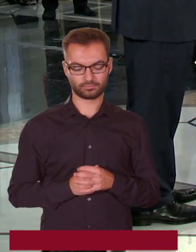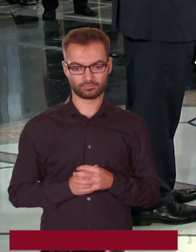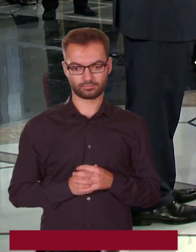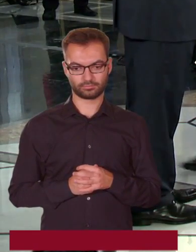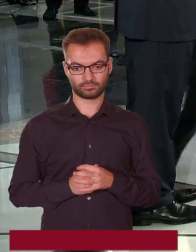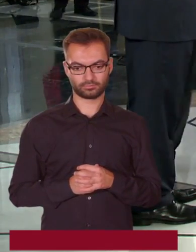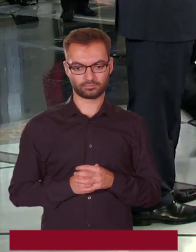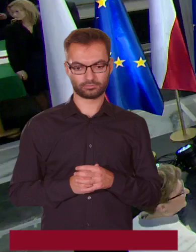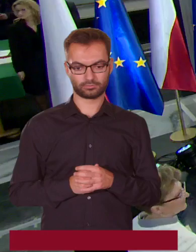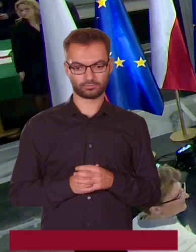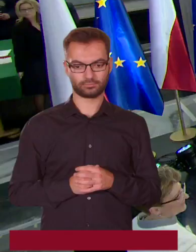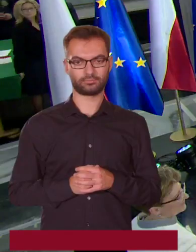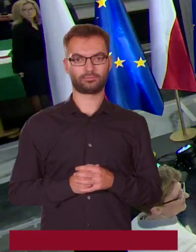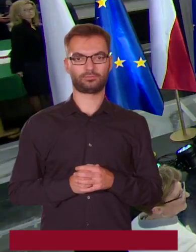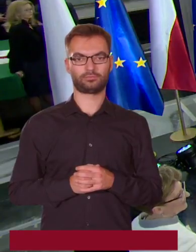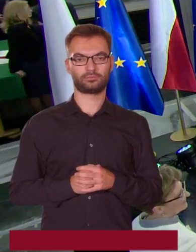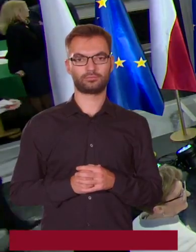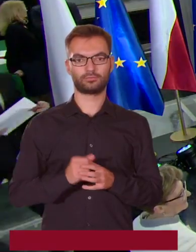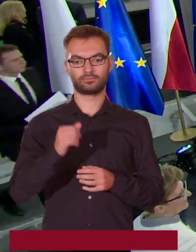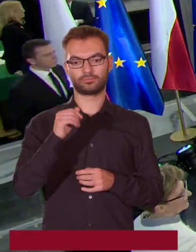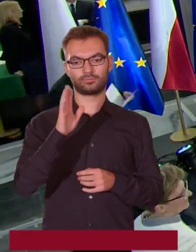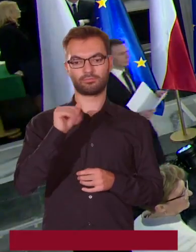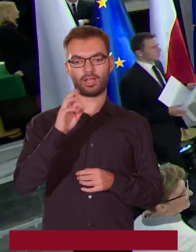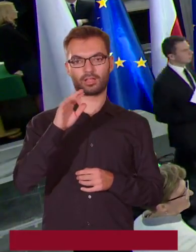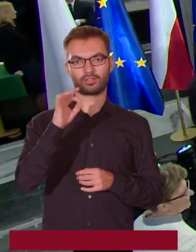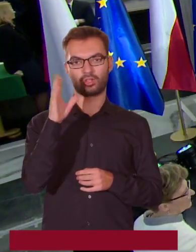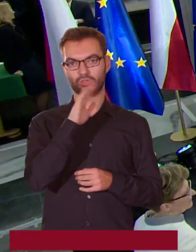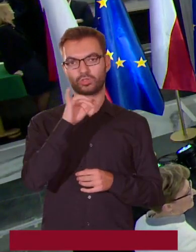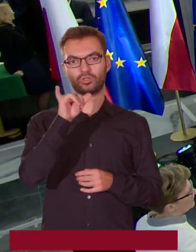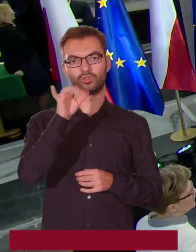Poproszę pana Bartosza Jóźwiaka.